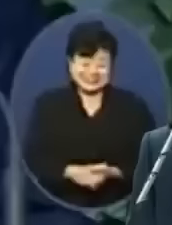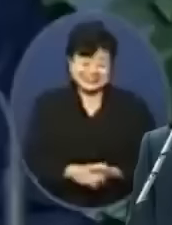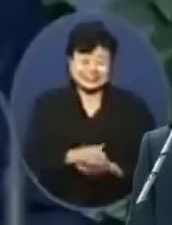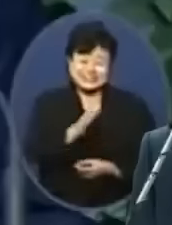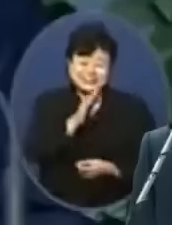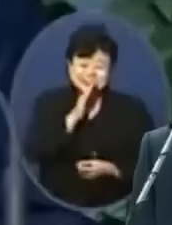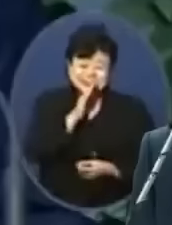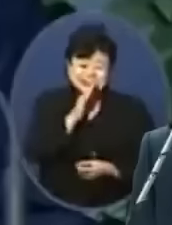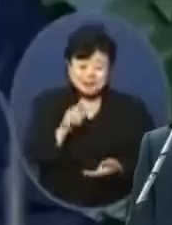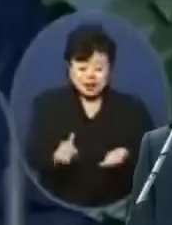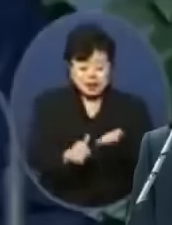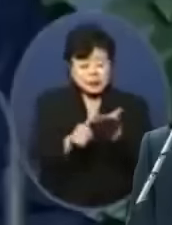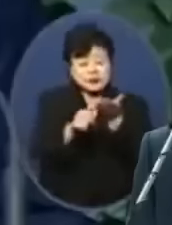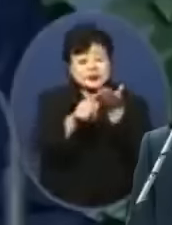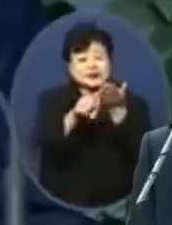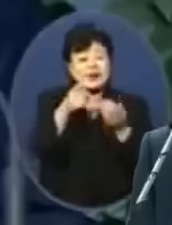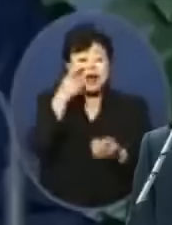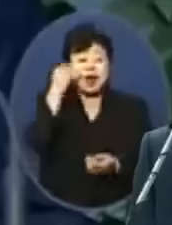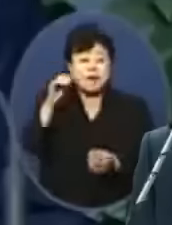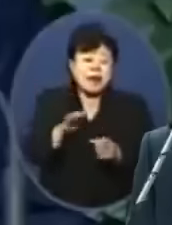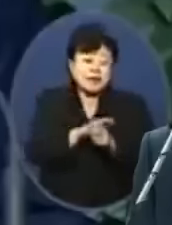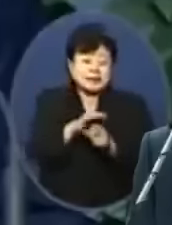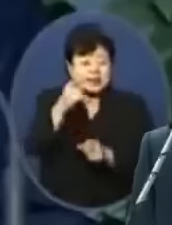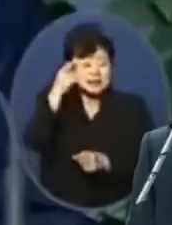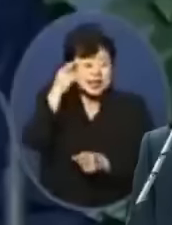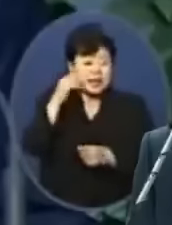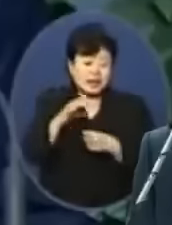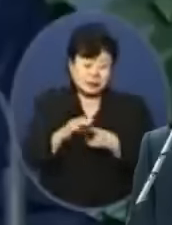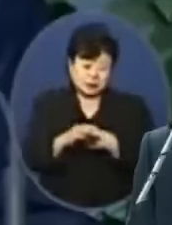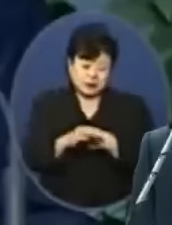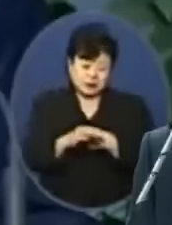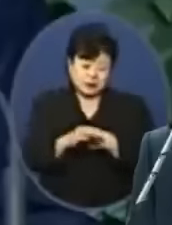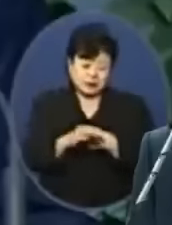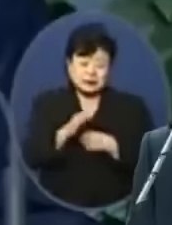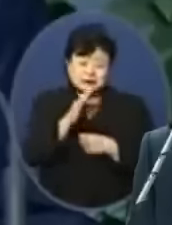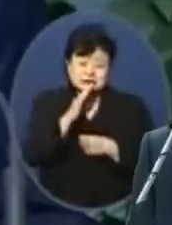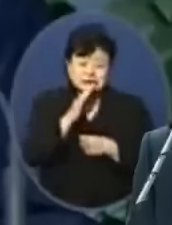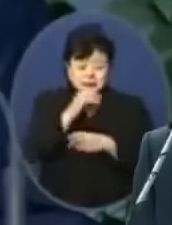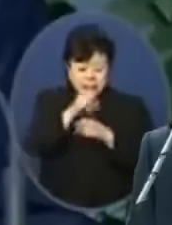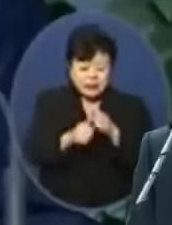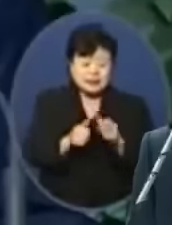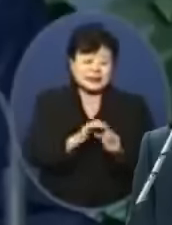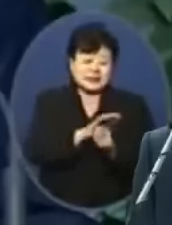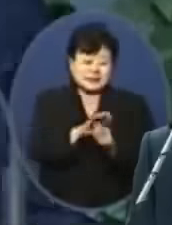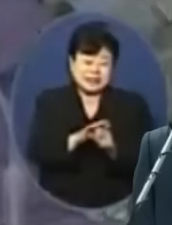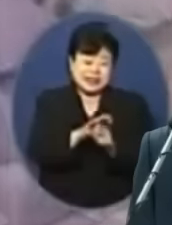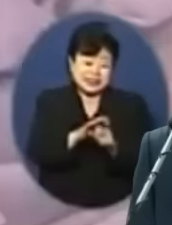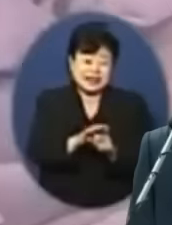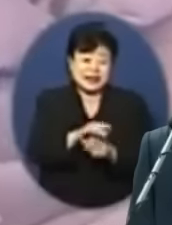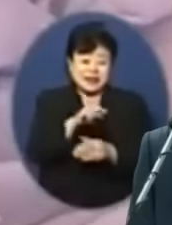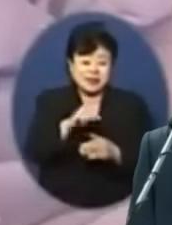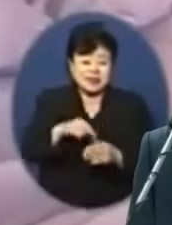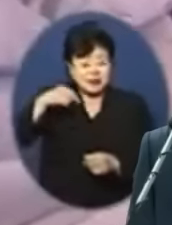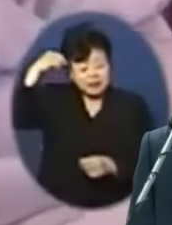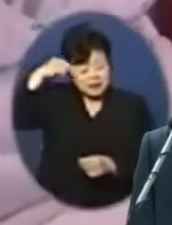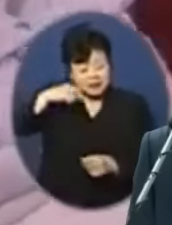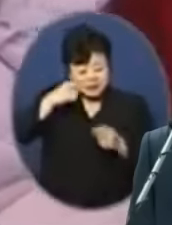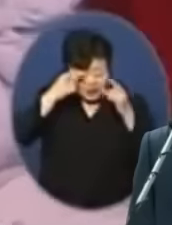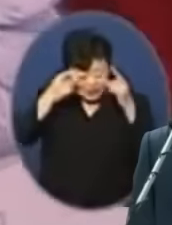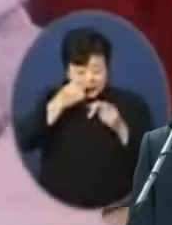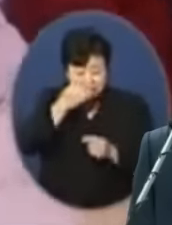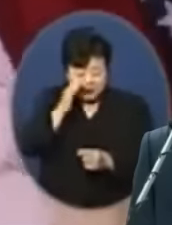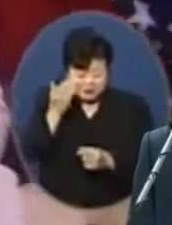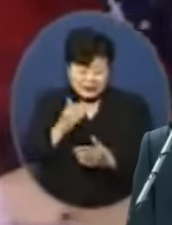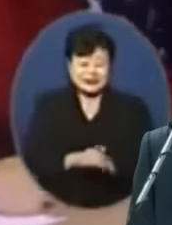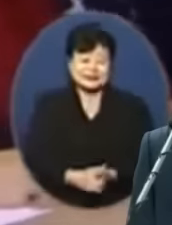그렇게 키워주신 어머니의 사랑을 생각할 때 하나님의 사랑이 마음에